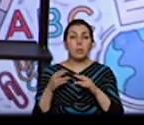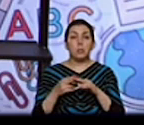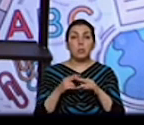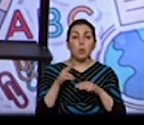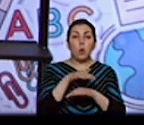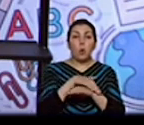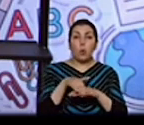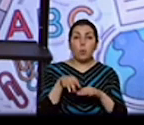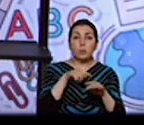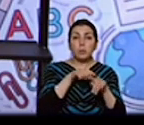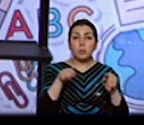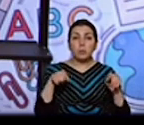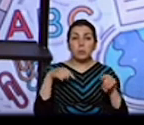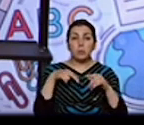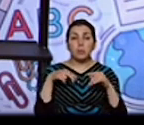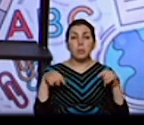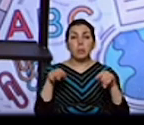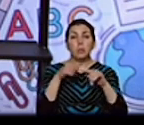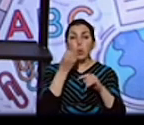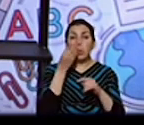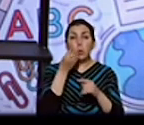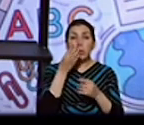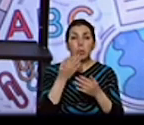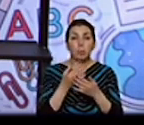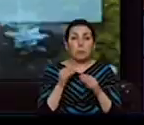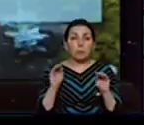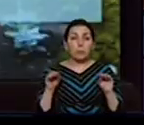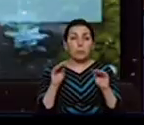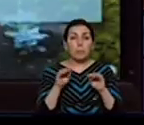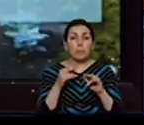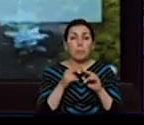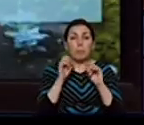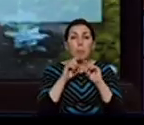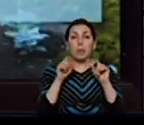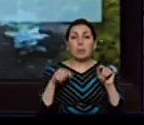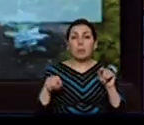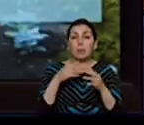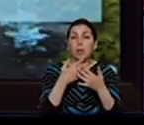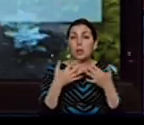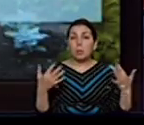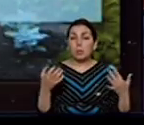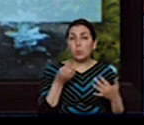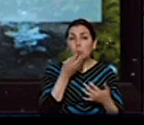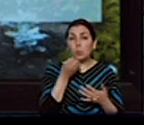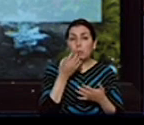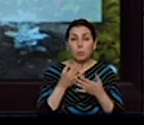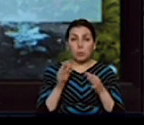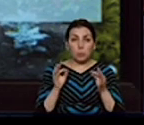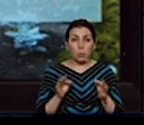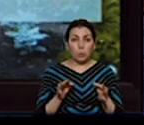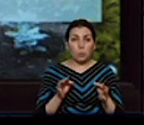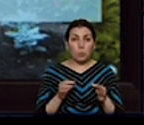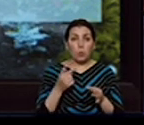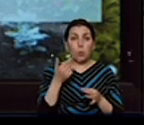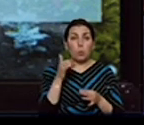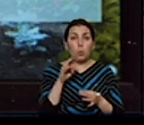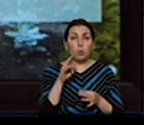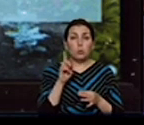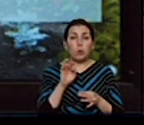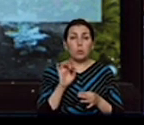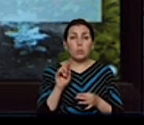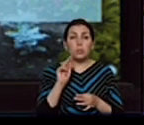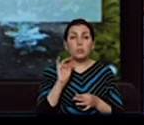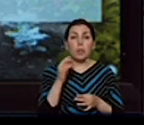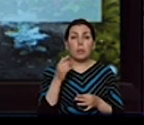ya'ni hovlisida maktab gulzorlari tashkil etilgan. Maktab gulzorlarida turli xil gullar bo'ladi, to'g'rimi? Gulzorda